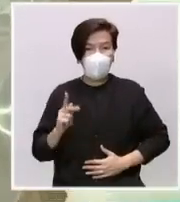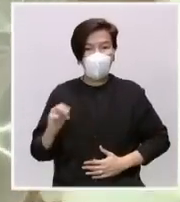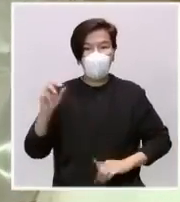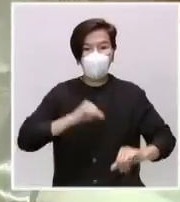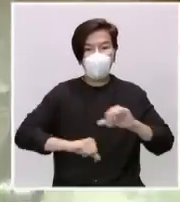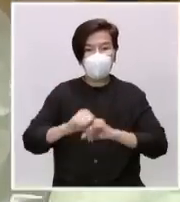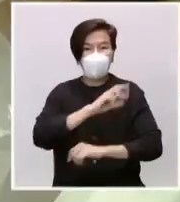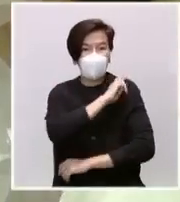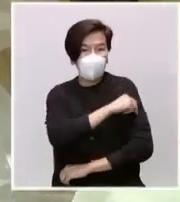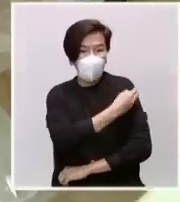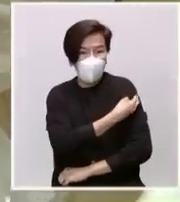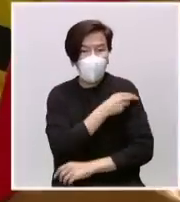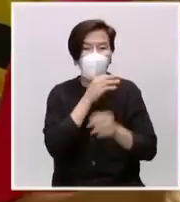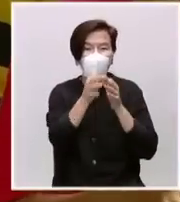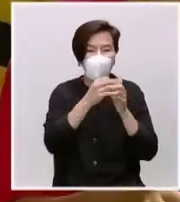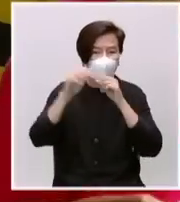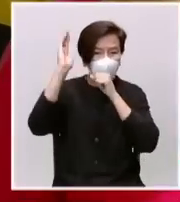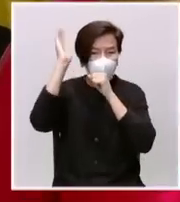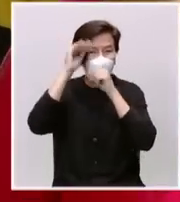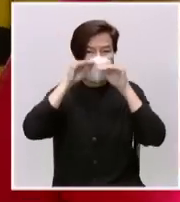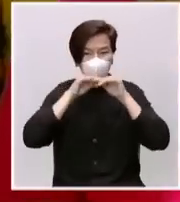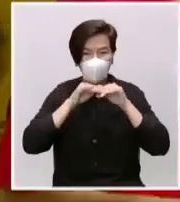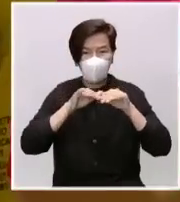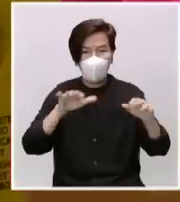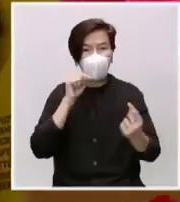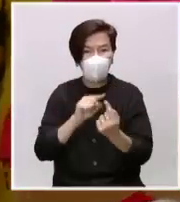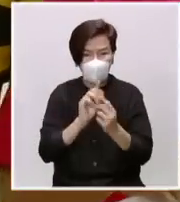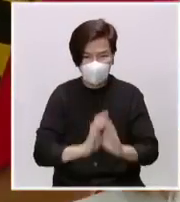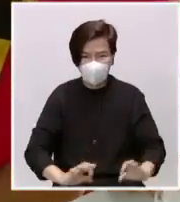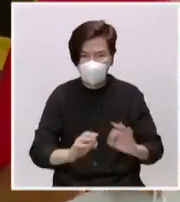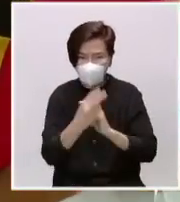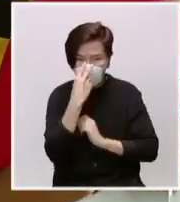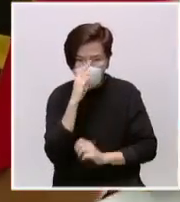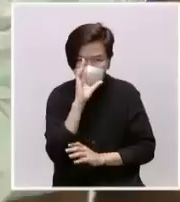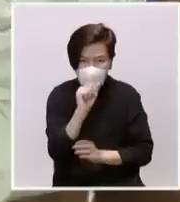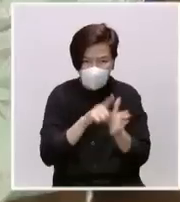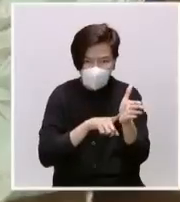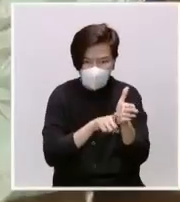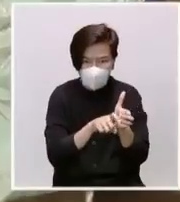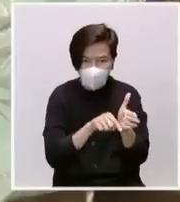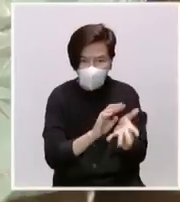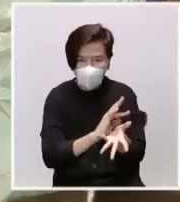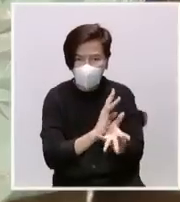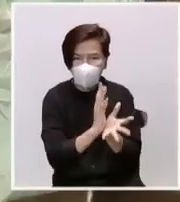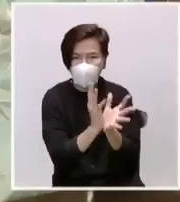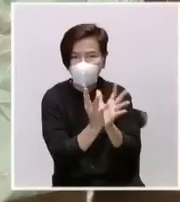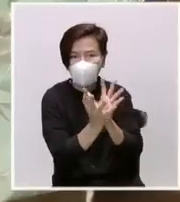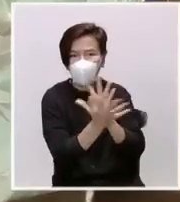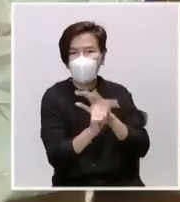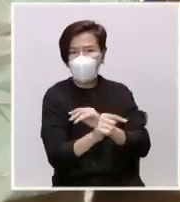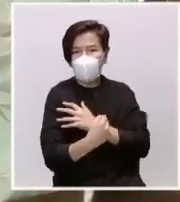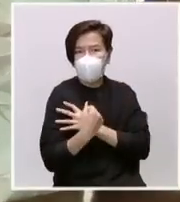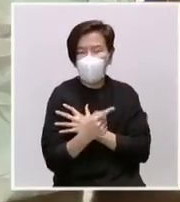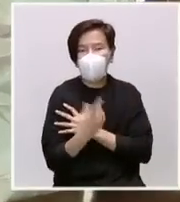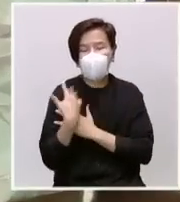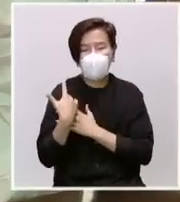าสตร์การแพทย์จะแถลงรายละเอียดเรื่องนี้นะครับรวมถึงความคืบหน้าการเฝ้าระวังสายพันธุ์และการกลายพันธุ์ของโควิด-19 ทีมข่าวของ